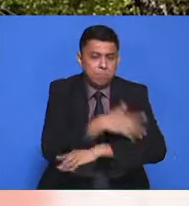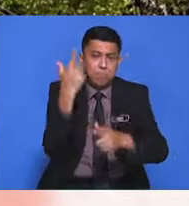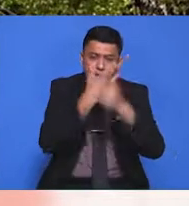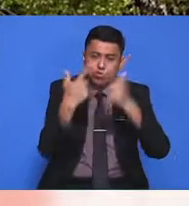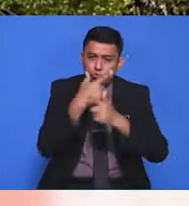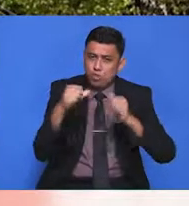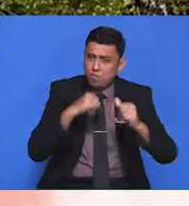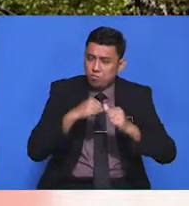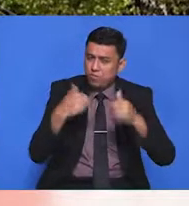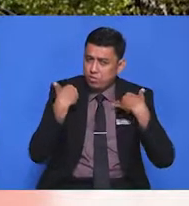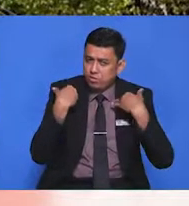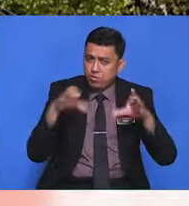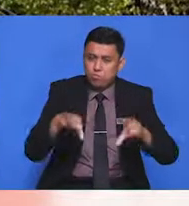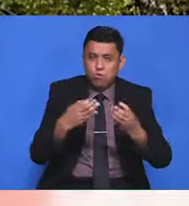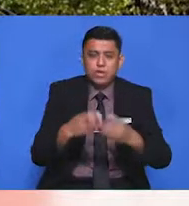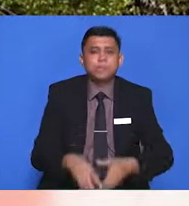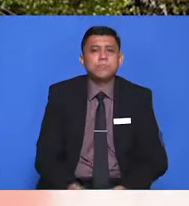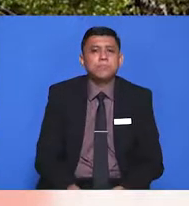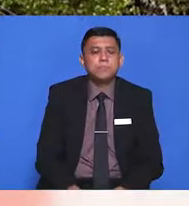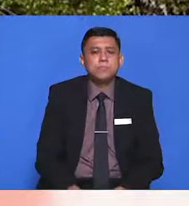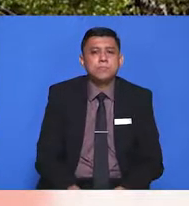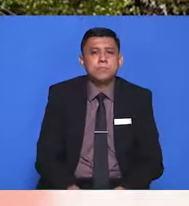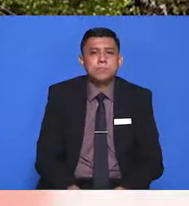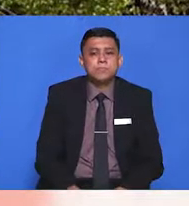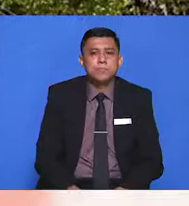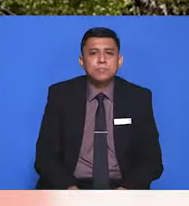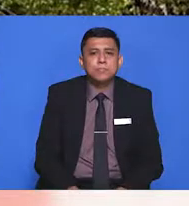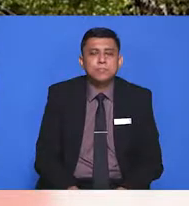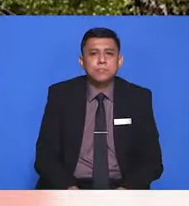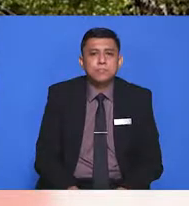Contohnya, Laut Sulu di Pulau Buyutan, Filipina.